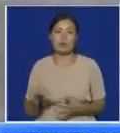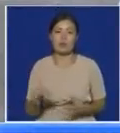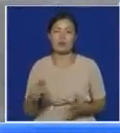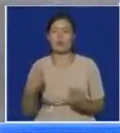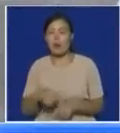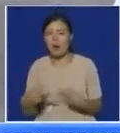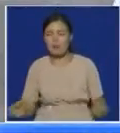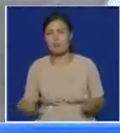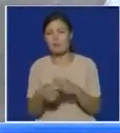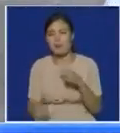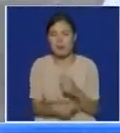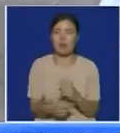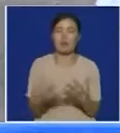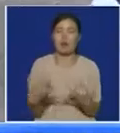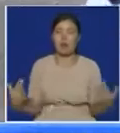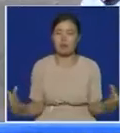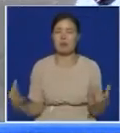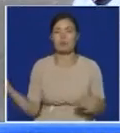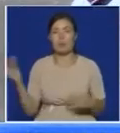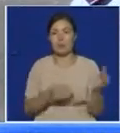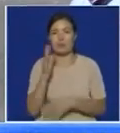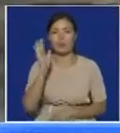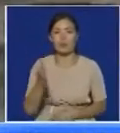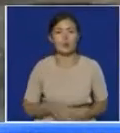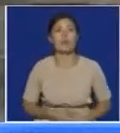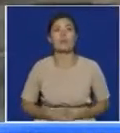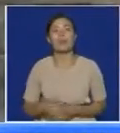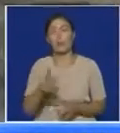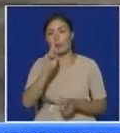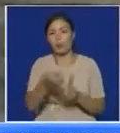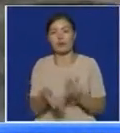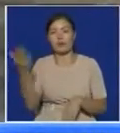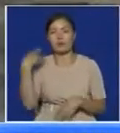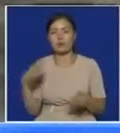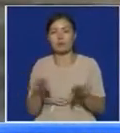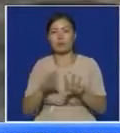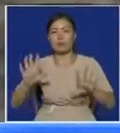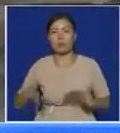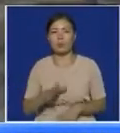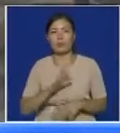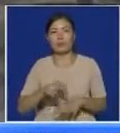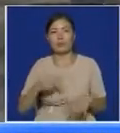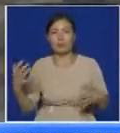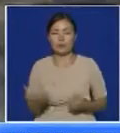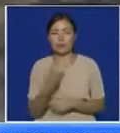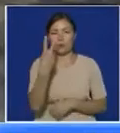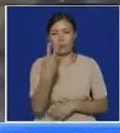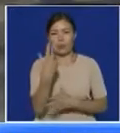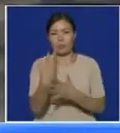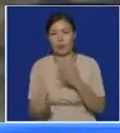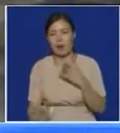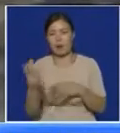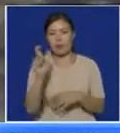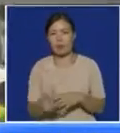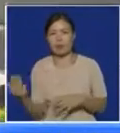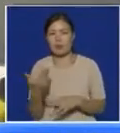резаками, медкомплектами и другим оснащением. Год назад был случай, когда полицейские спасли двух утопающих в Актау. В